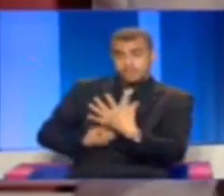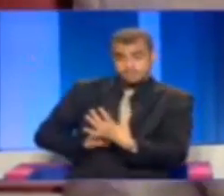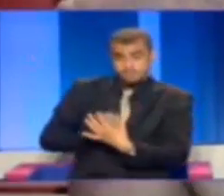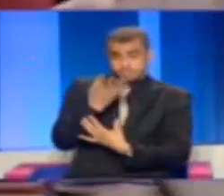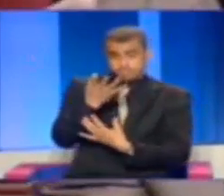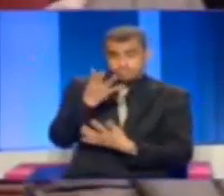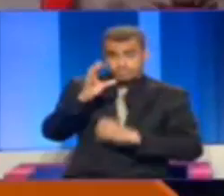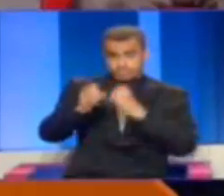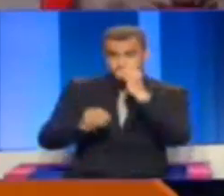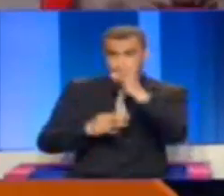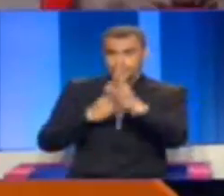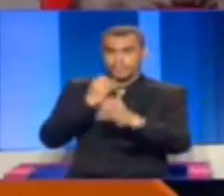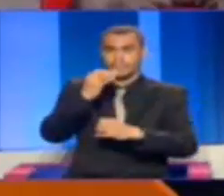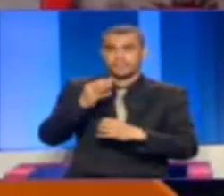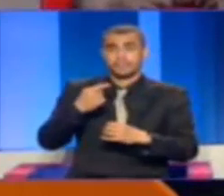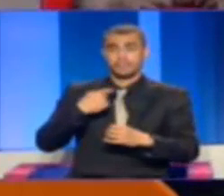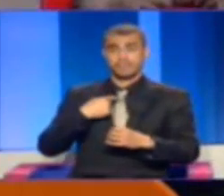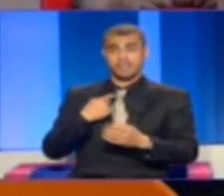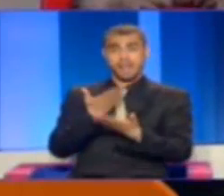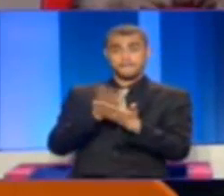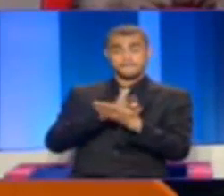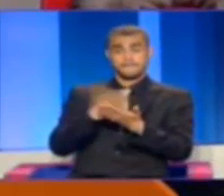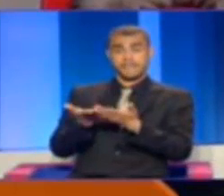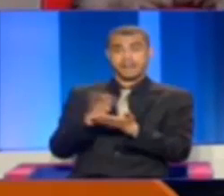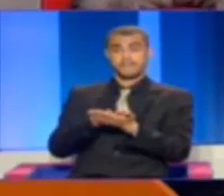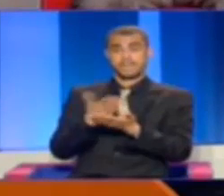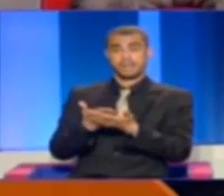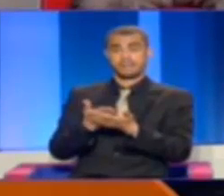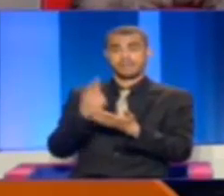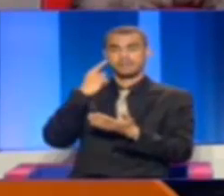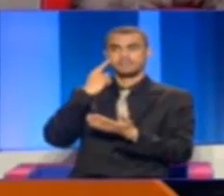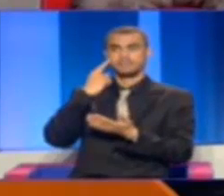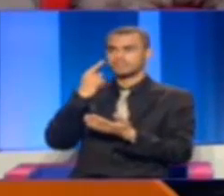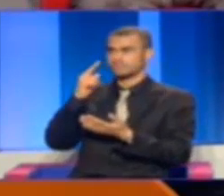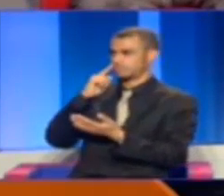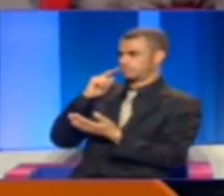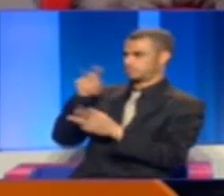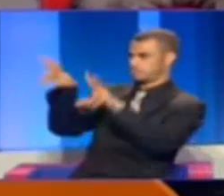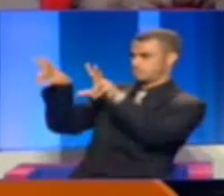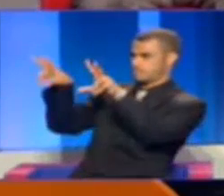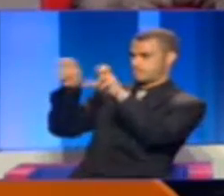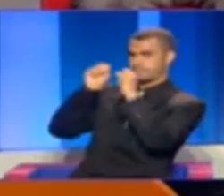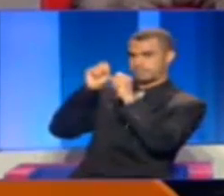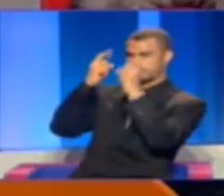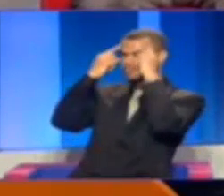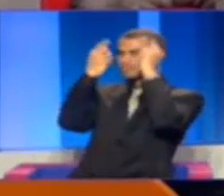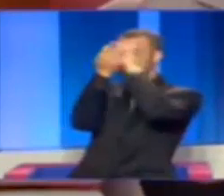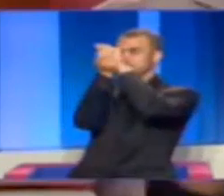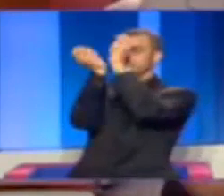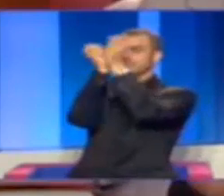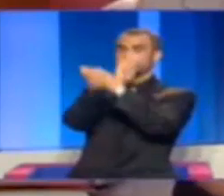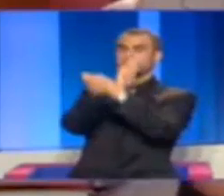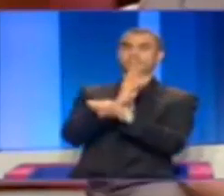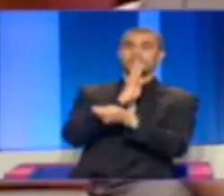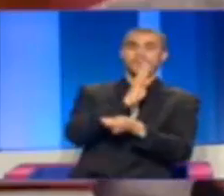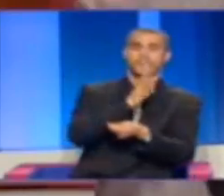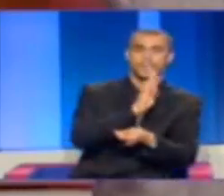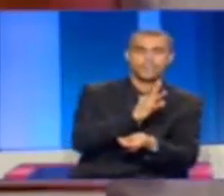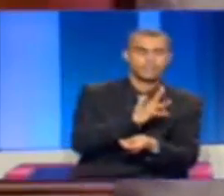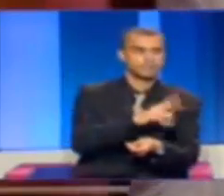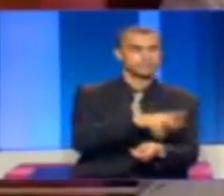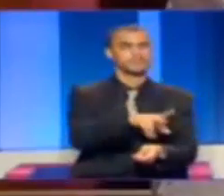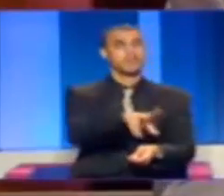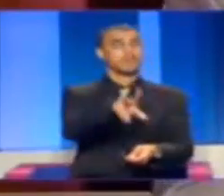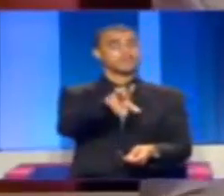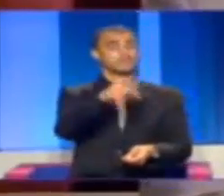انتربريت شنو كندير؟ كناخذ العالم ديال الصم ونجيبو للعالم ديال ليزونتوندون، وناخذ العالم ديال ليزونتوندون